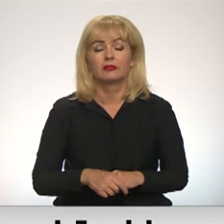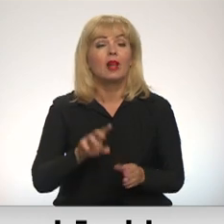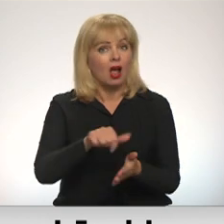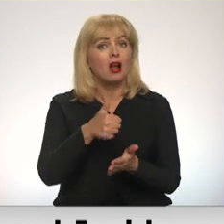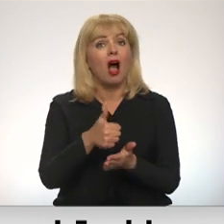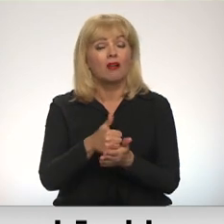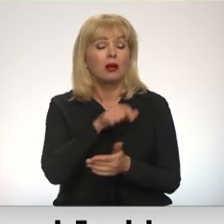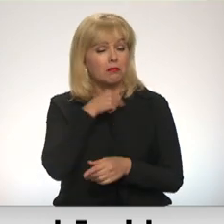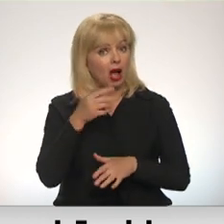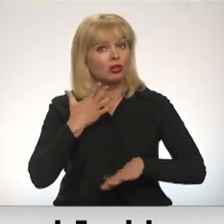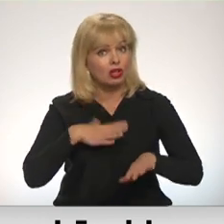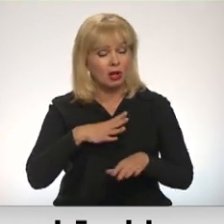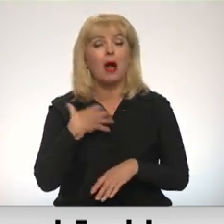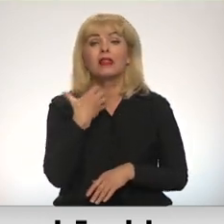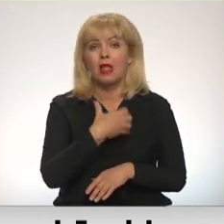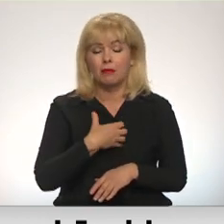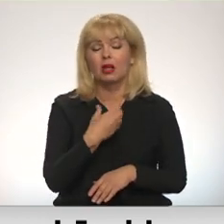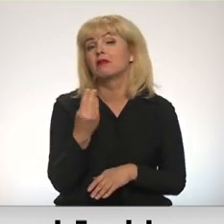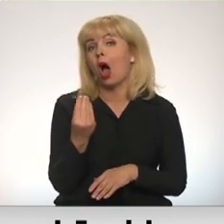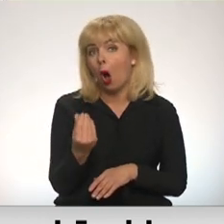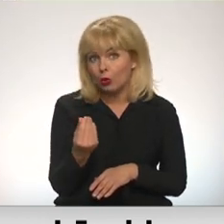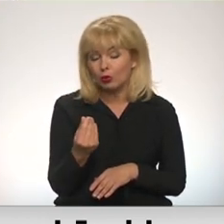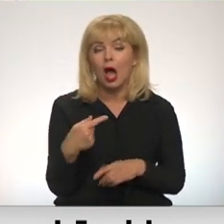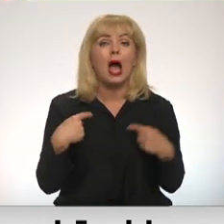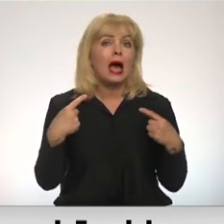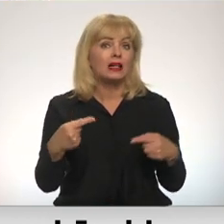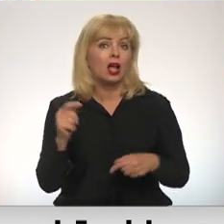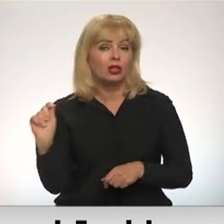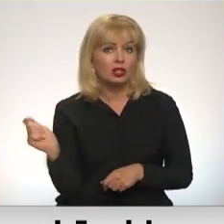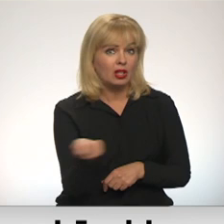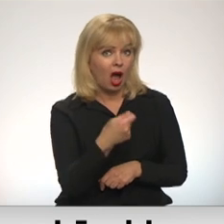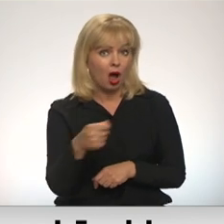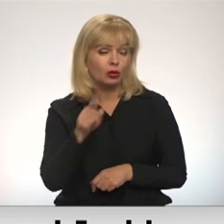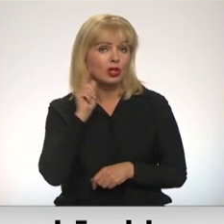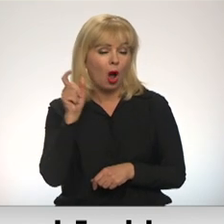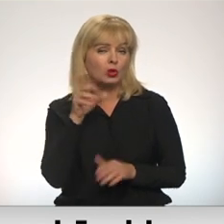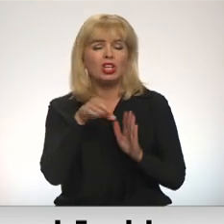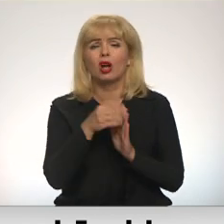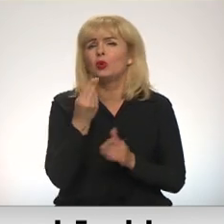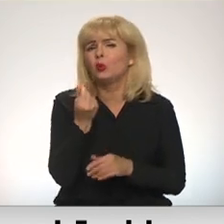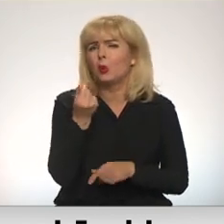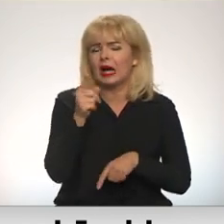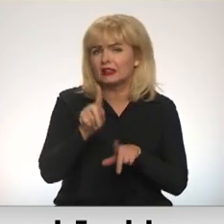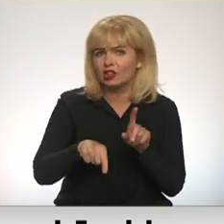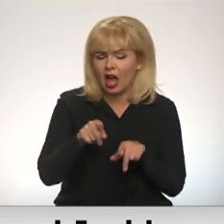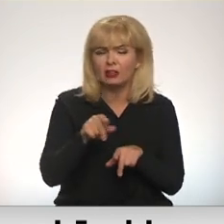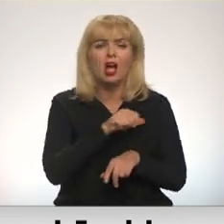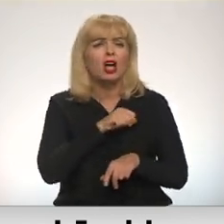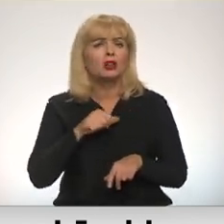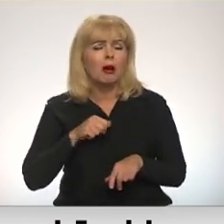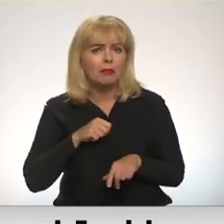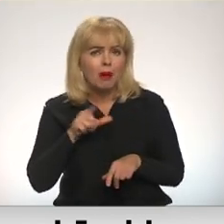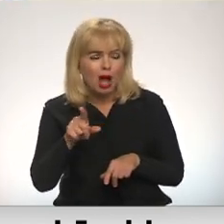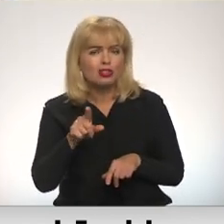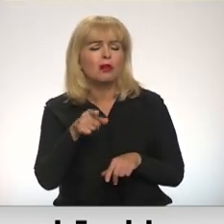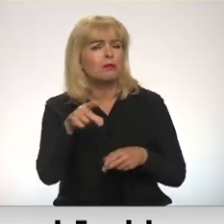Galvenais ir vēlme, tad nepieciešams finansējums. Arī ratiņtenisā jaunieši iesaistās reti, ir visi tie paši izaicinājumi, kas jebkurā